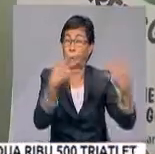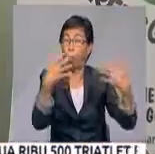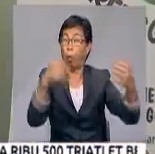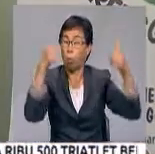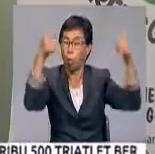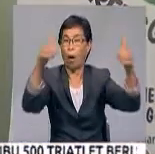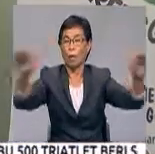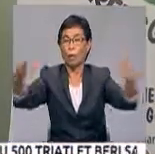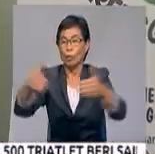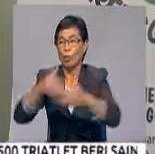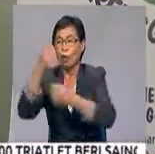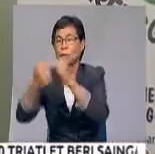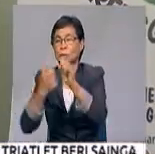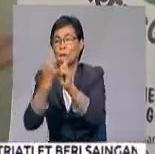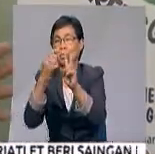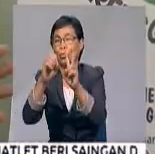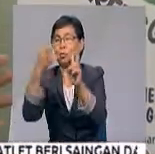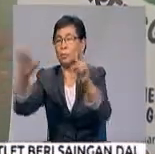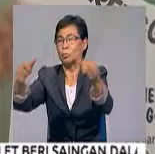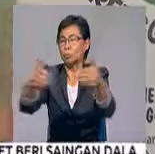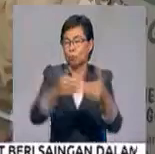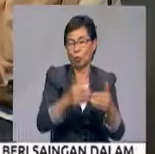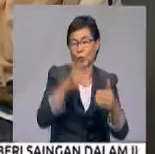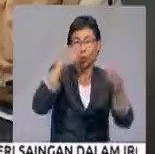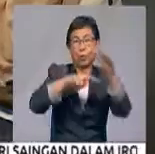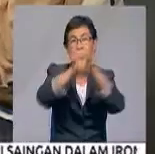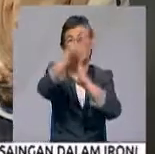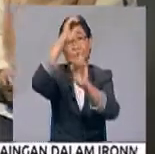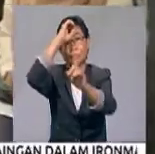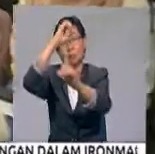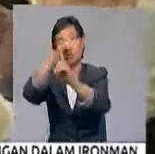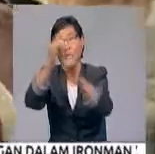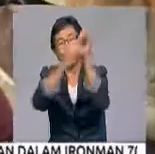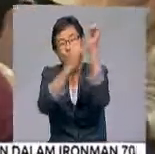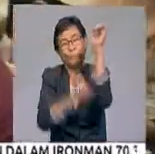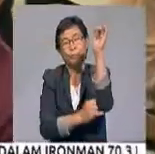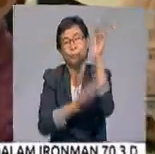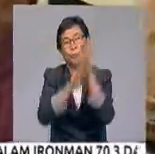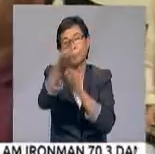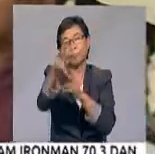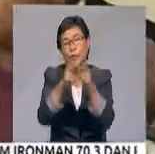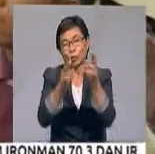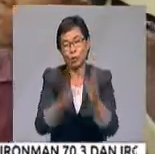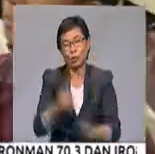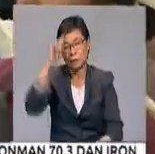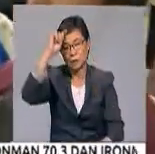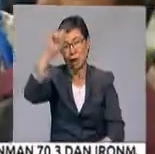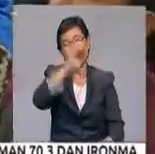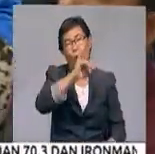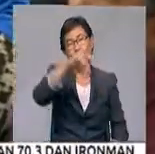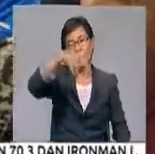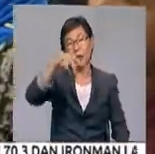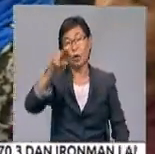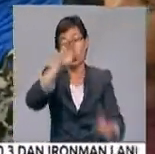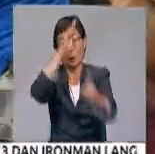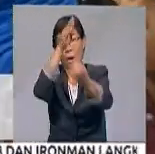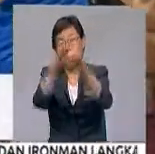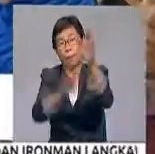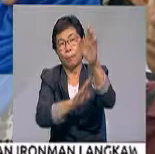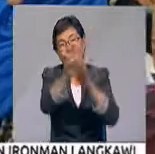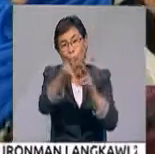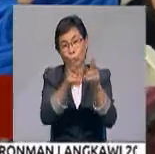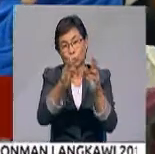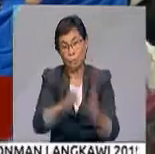tahun 2019. Selaras dengan visi dan misi Yayasan Pembangunan Usahawan Terengganu YPU ke arah Pembangunan